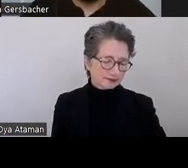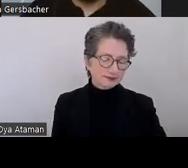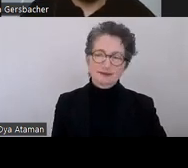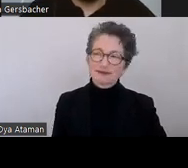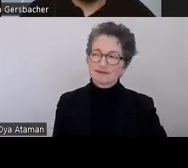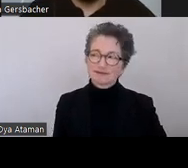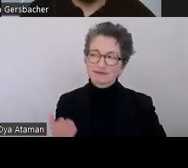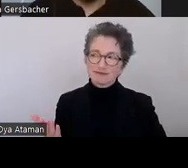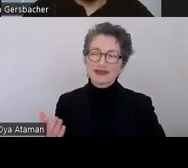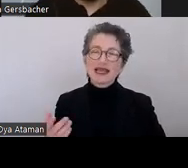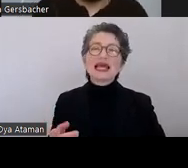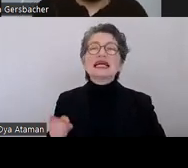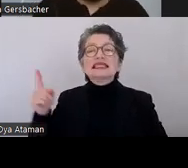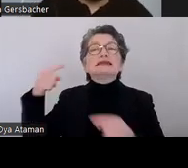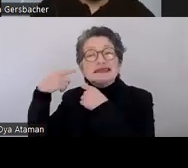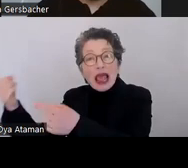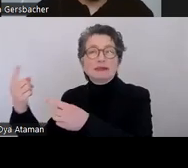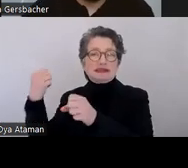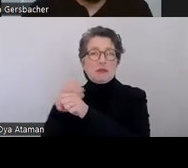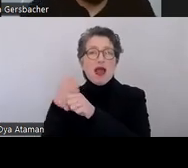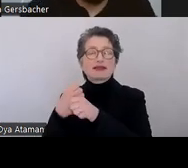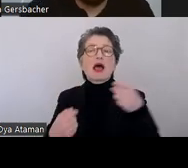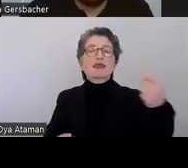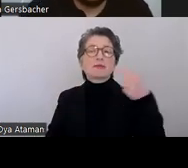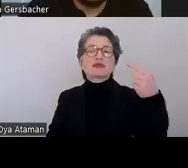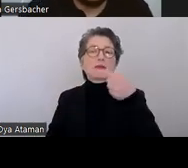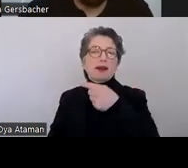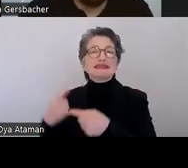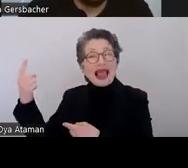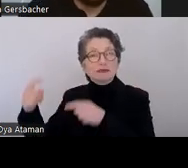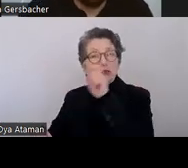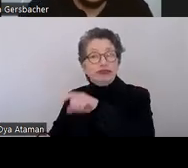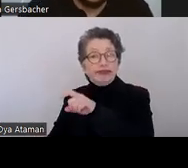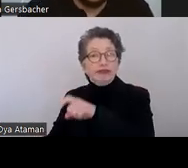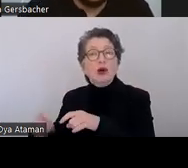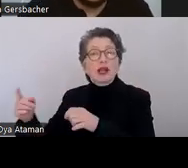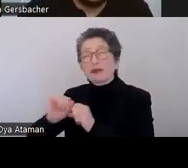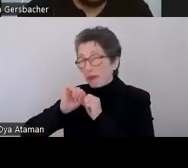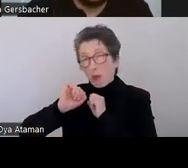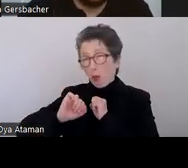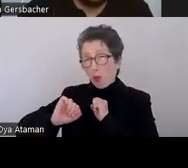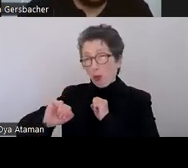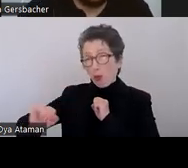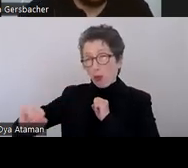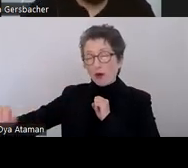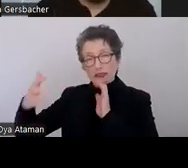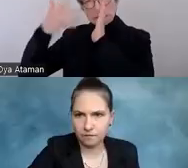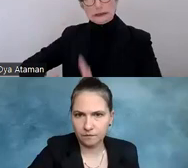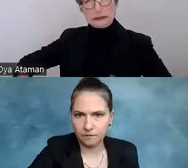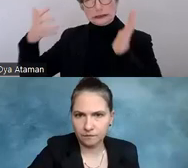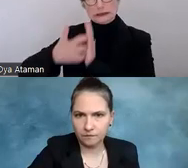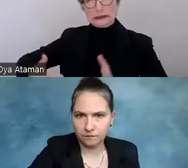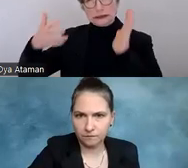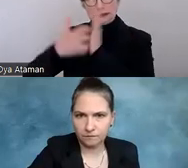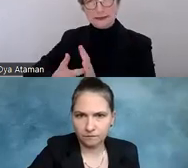durchzugehen, simuliert. Das braucht dann immer auch ein bisschen, je nach Größe der Seite. Geht es hier jetzt Stück für Stück